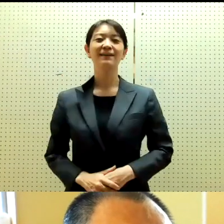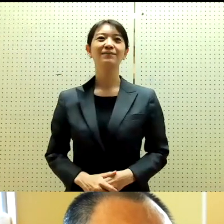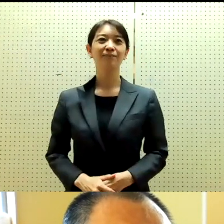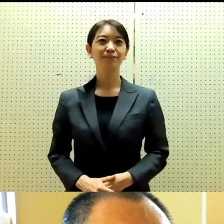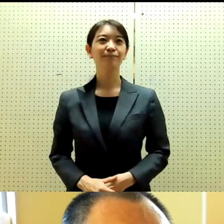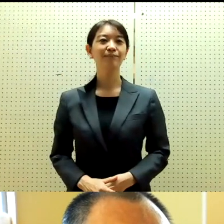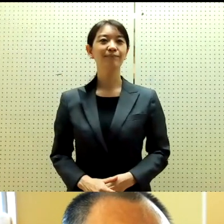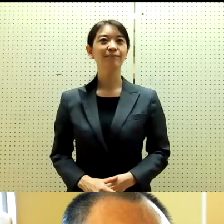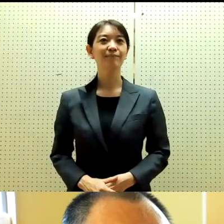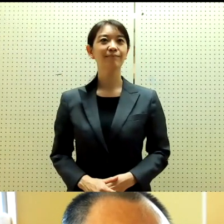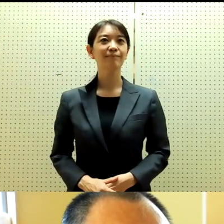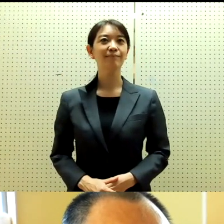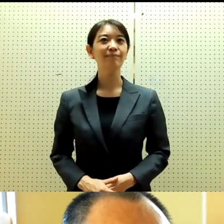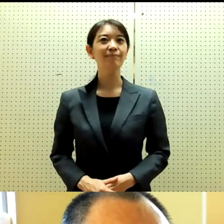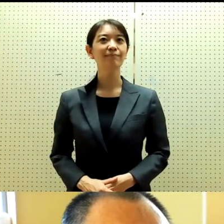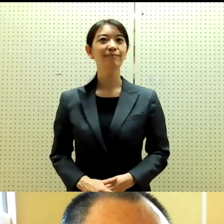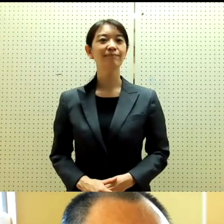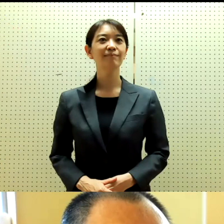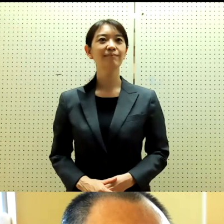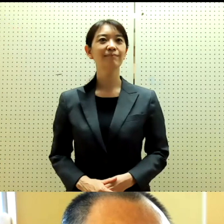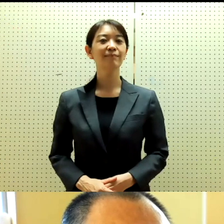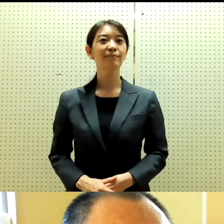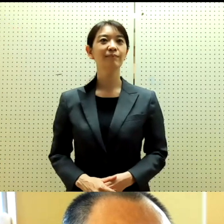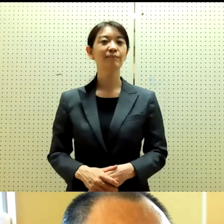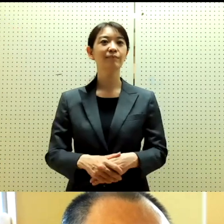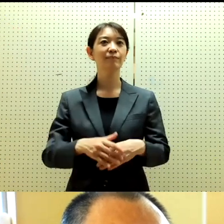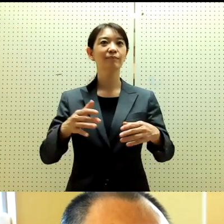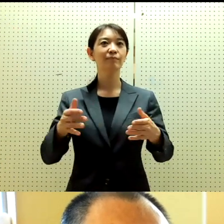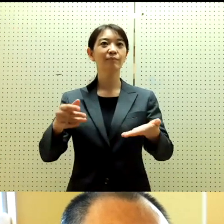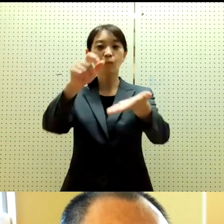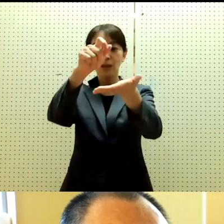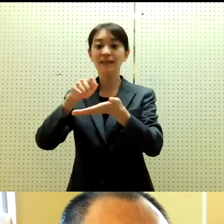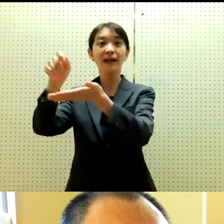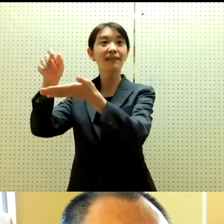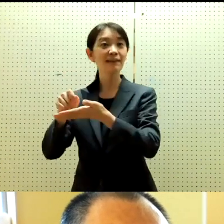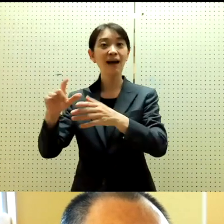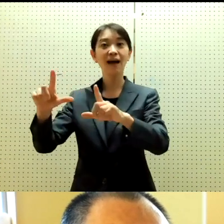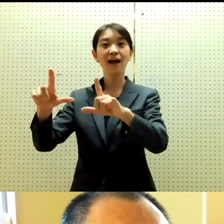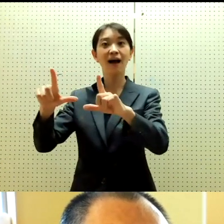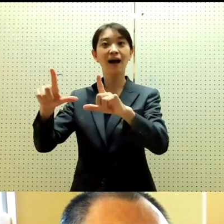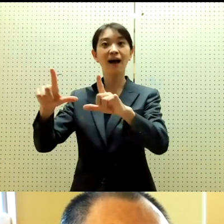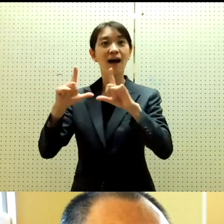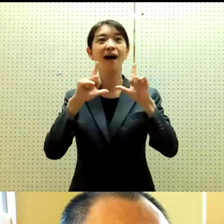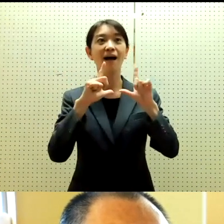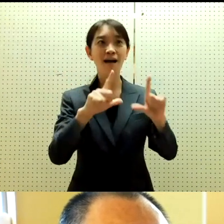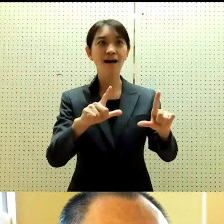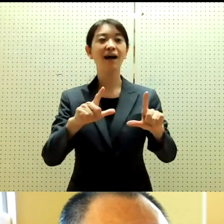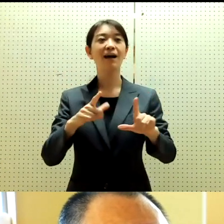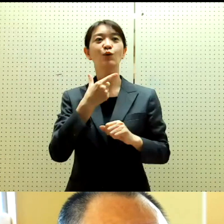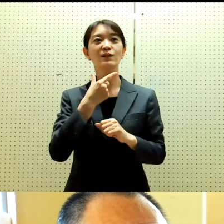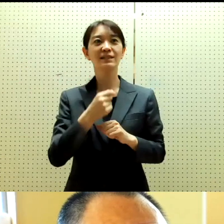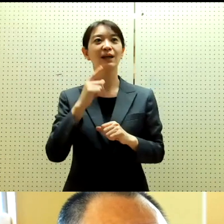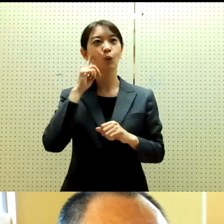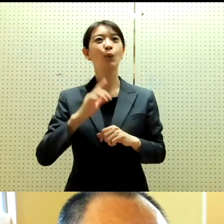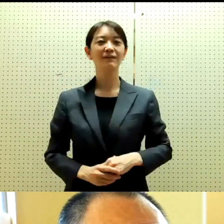ですね、では、寄せられた Q&A についてお答えさせていきたいというふうに思っ